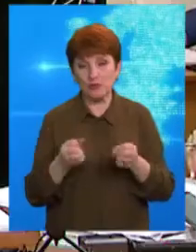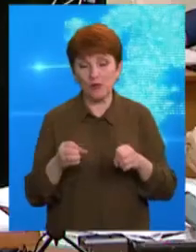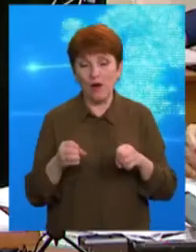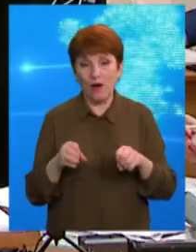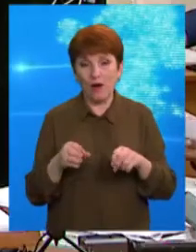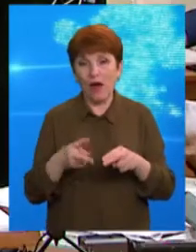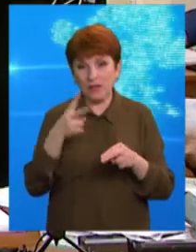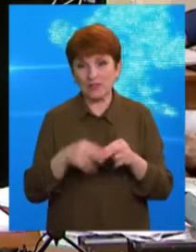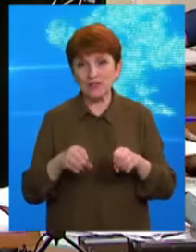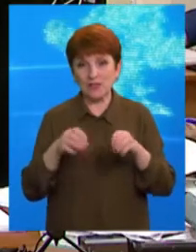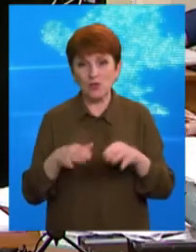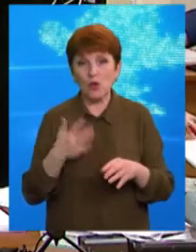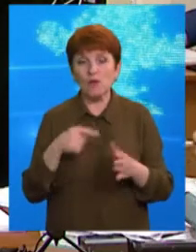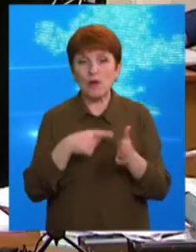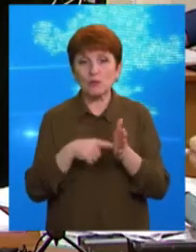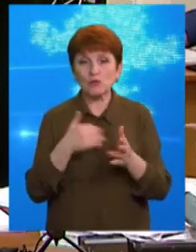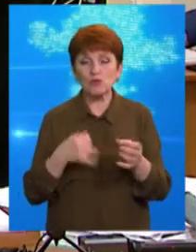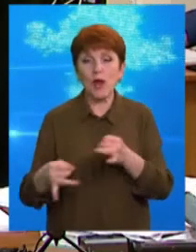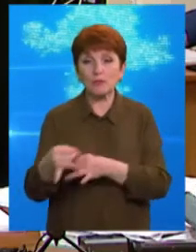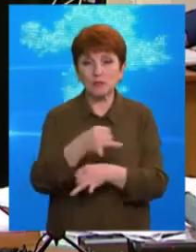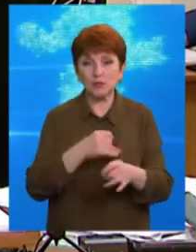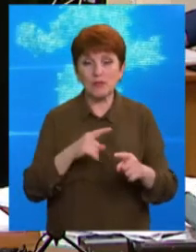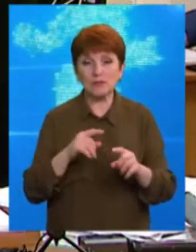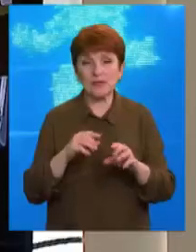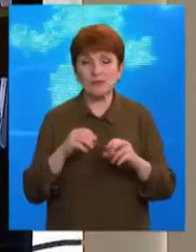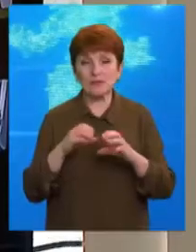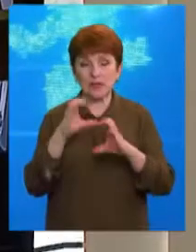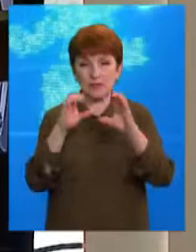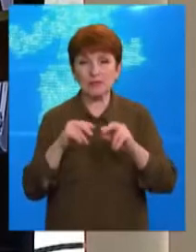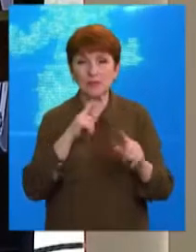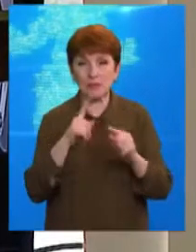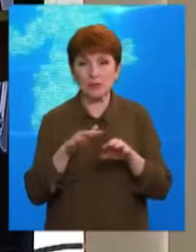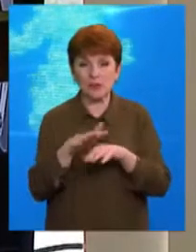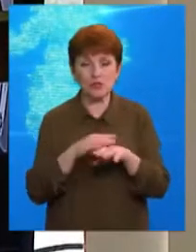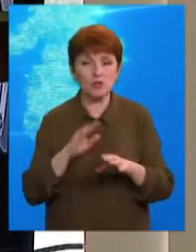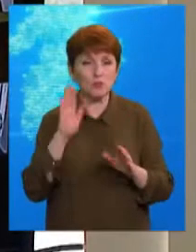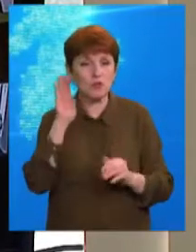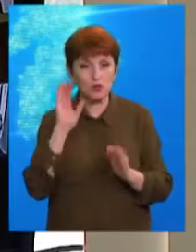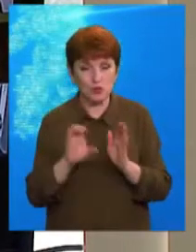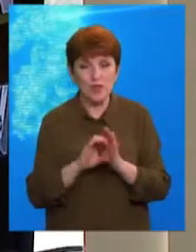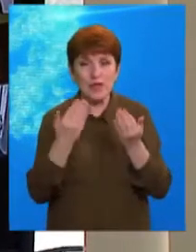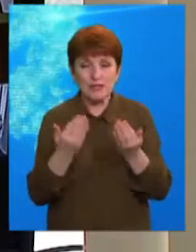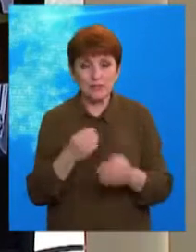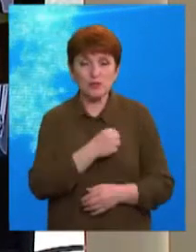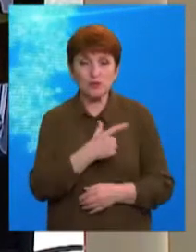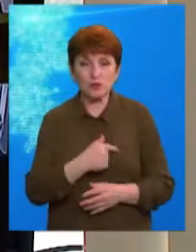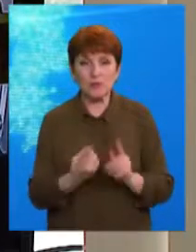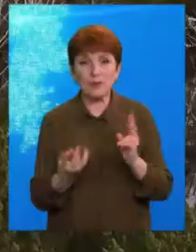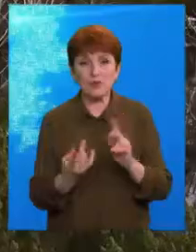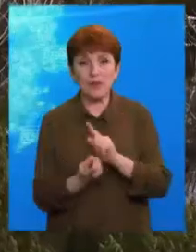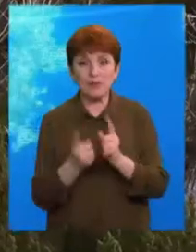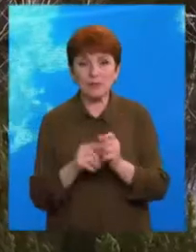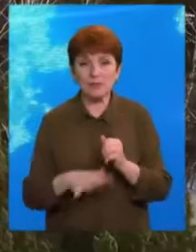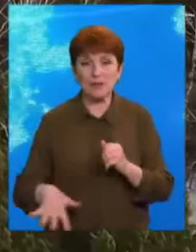решение. Вопрос уже обсуждался в законодательном собрании области. Прошли и публичные слушания. Теперь депутатам необходимо поменять статус